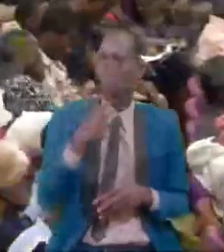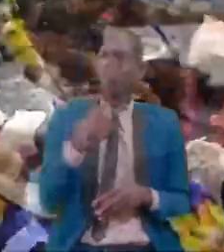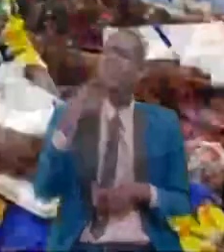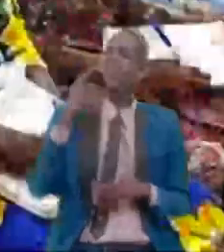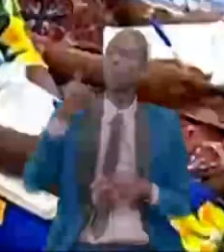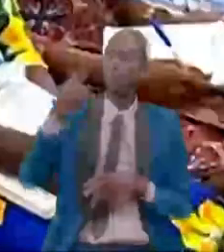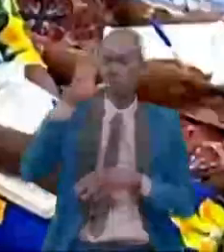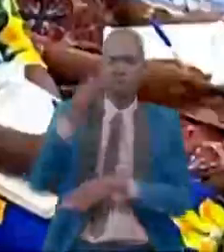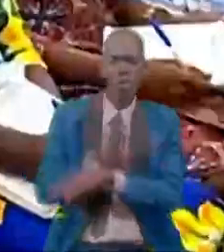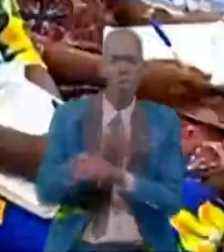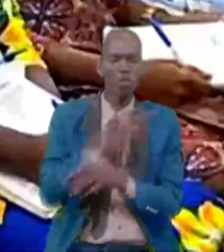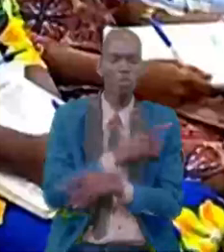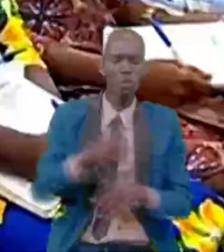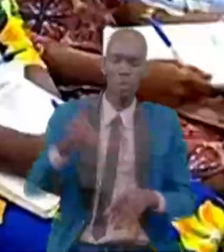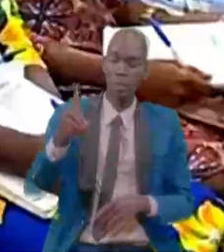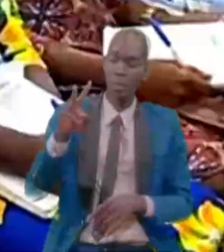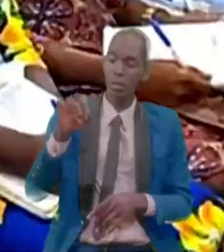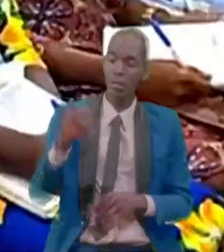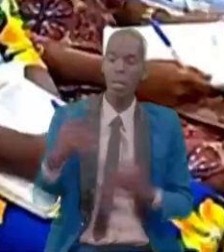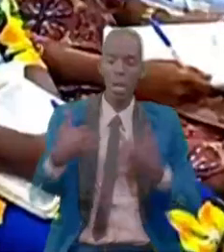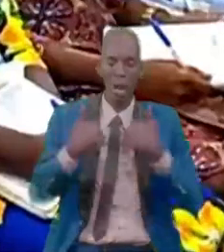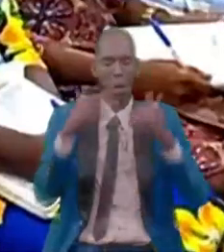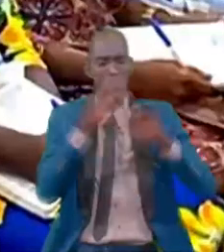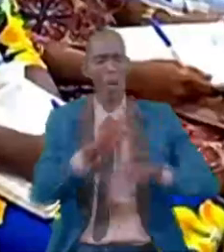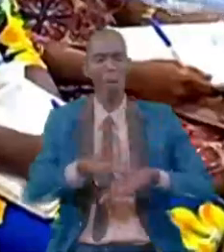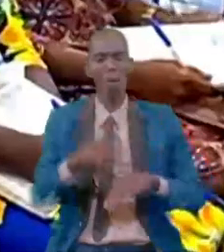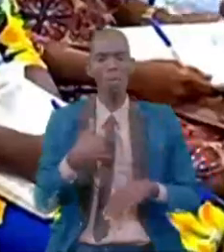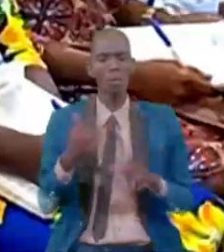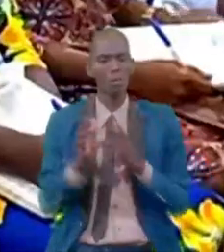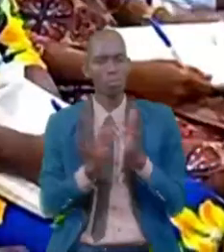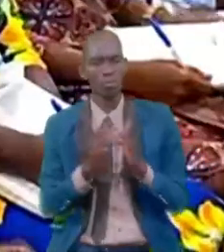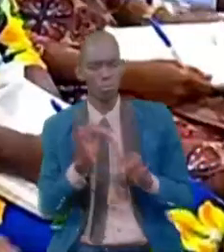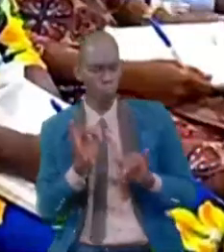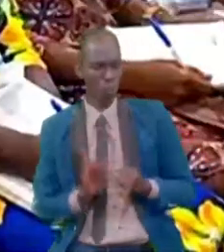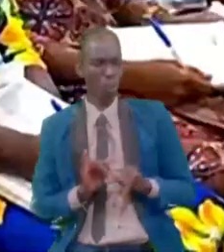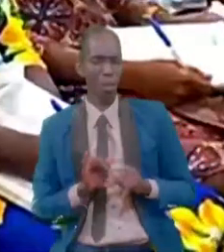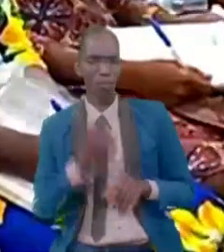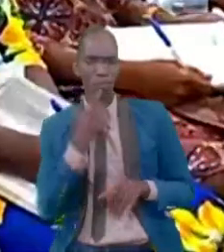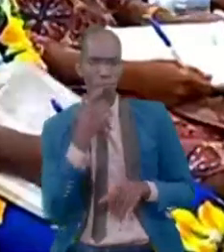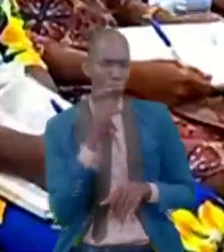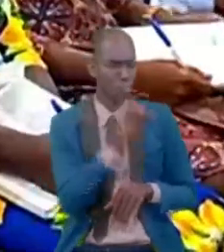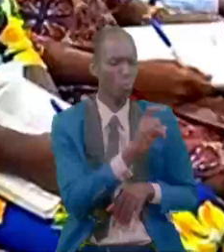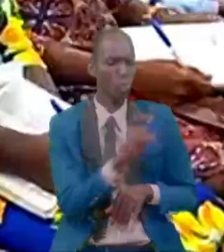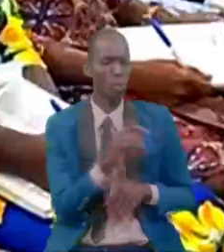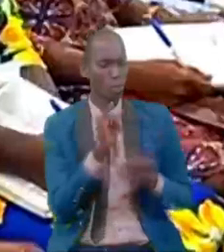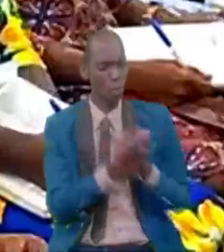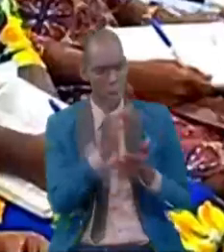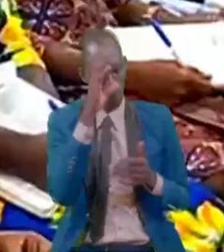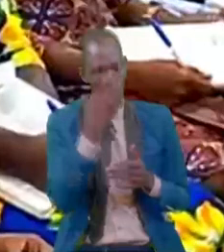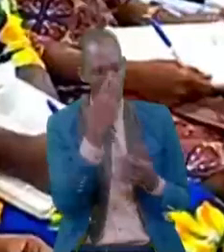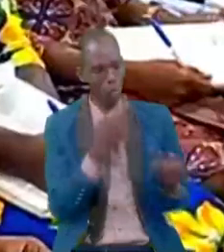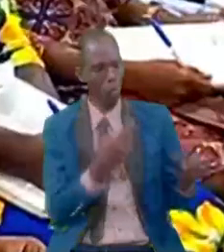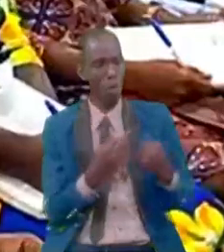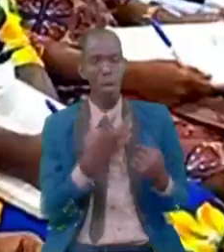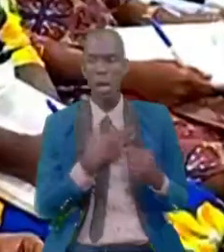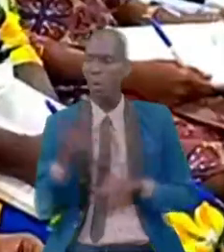Fils de David, aie pitié de moi. Jésus s'arrêta et dit, appelez-le. Ils appelèrent